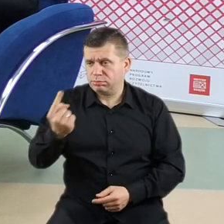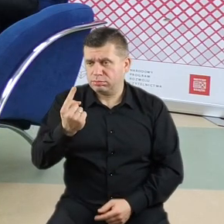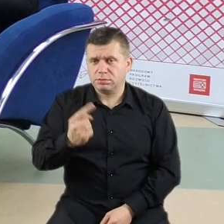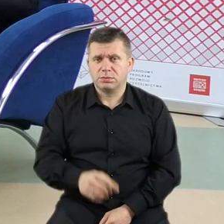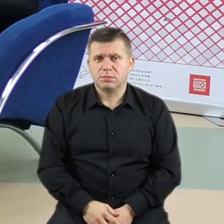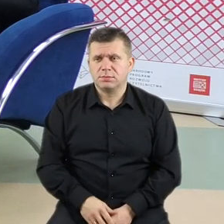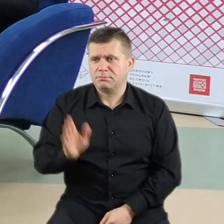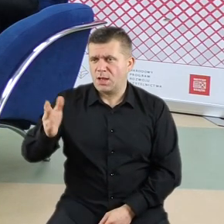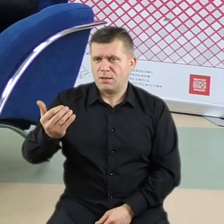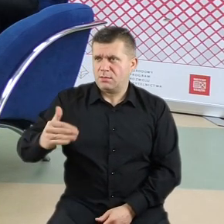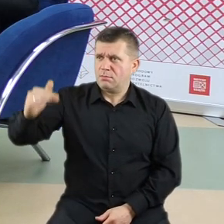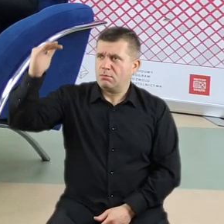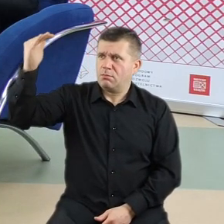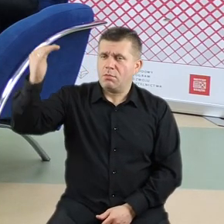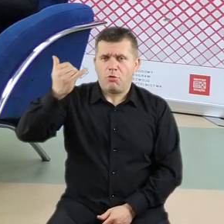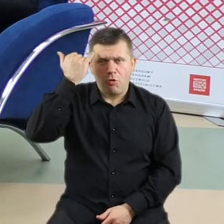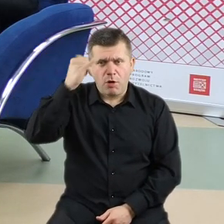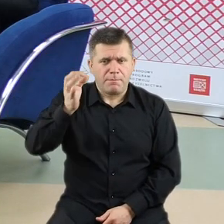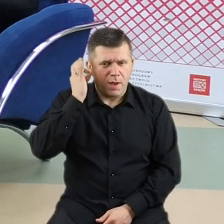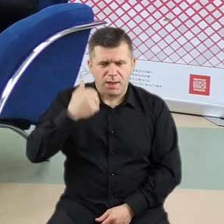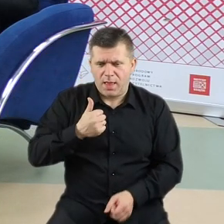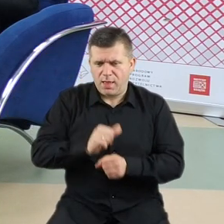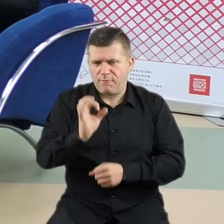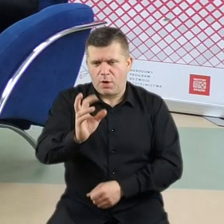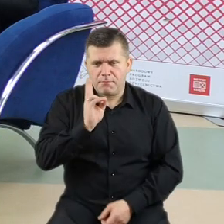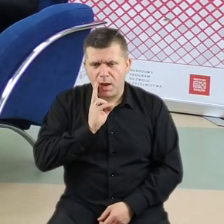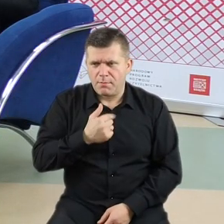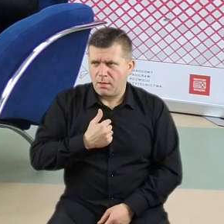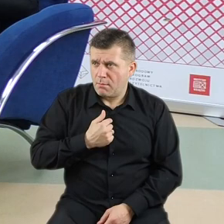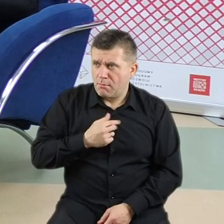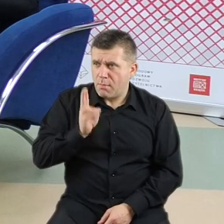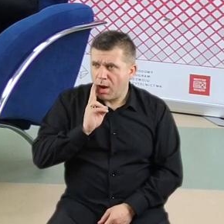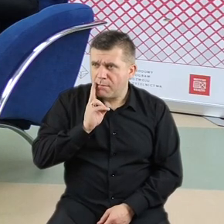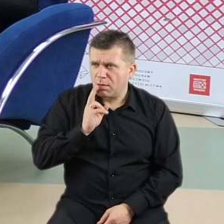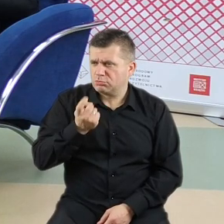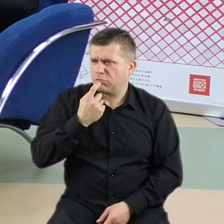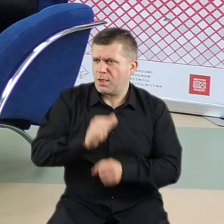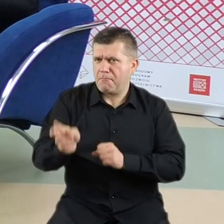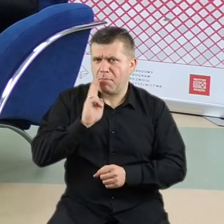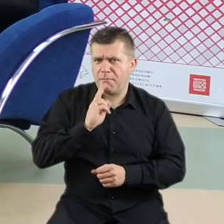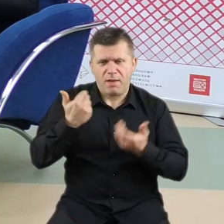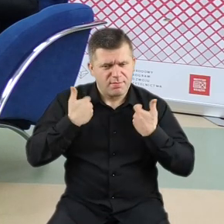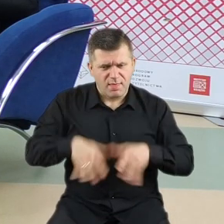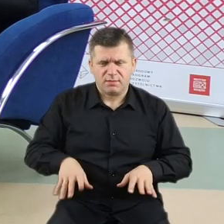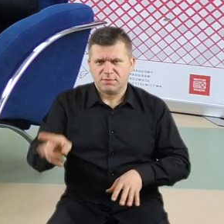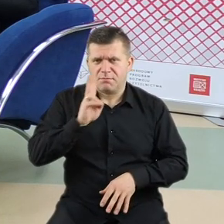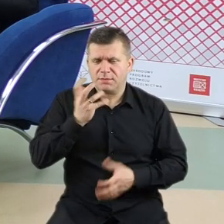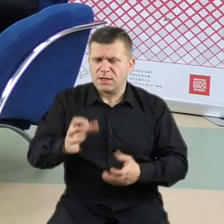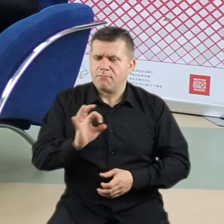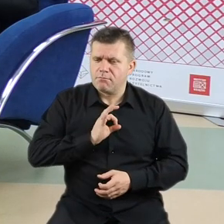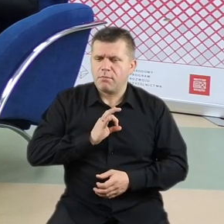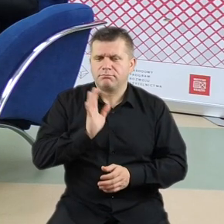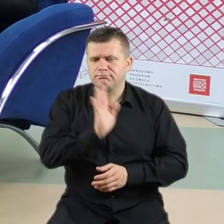do nastoletniej Lili przychodzi jakaś obca pani, mówi, jestem twoją mamą. Ona mówi, mama, co to za mama. I ona nie chciała z tą mamą, ona chciała być ze